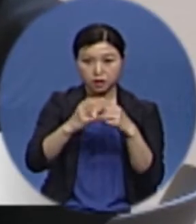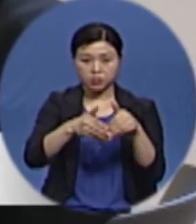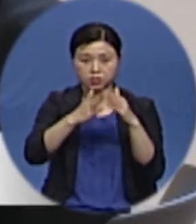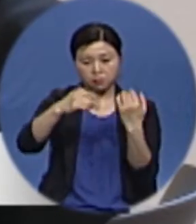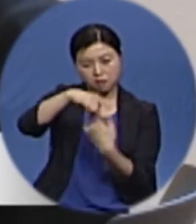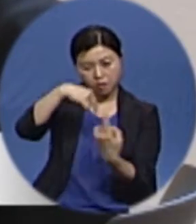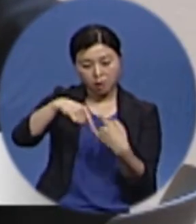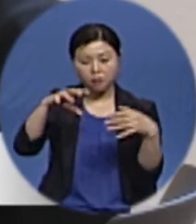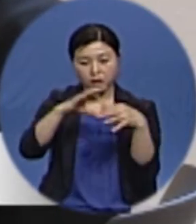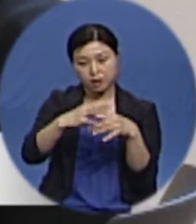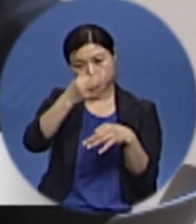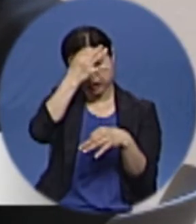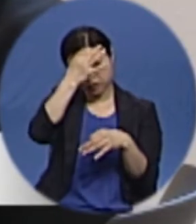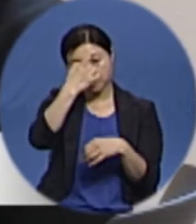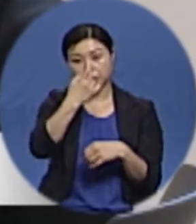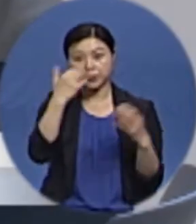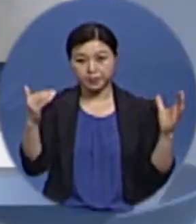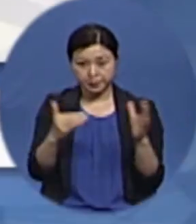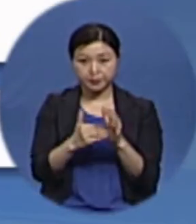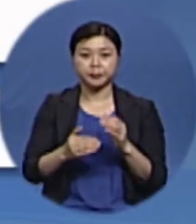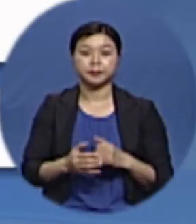필요한 기술을 습득했습니다.